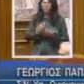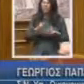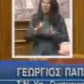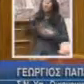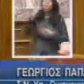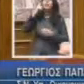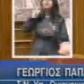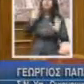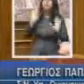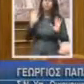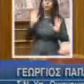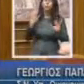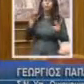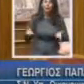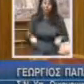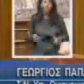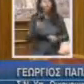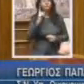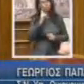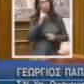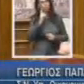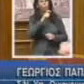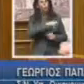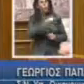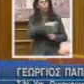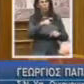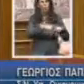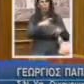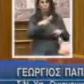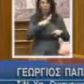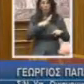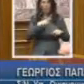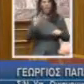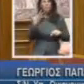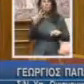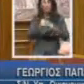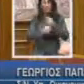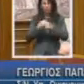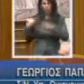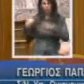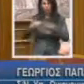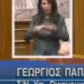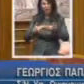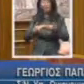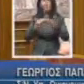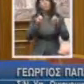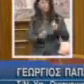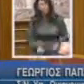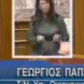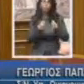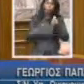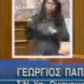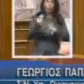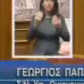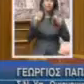τους και προσβάλλεται το γεγονός ότι κάθε Έλληνας πολίτης έχει επιβαρυνθεί τα τελευταία 5 χρόνια με 10.000 ευρώ. Και